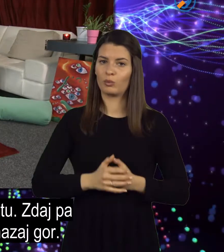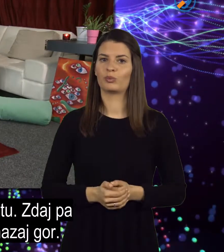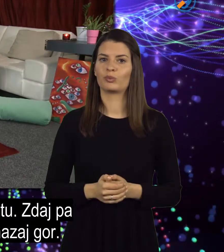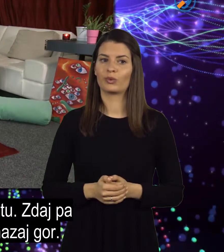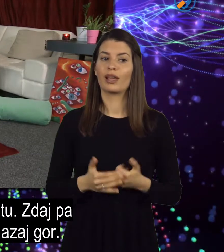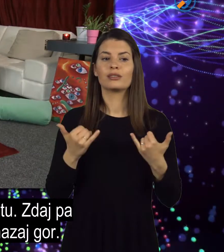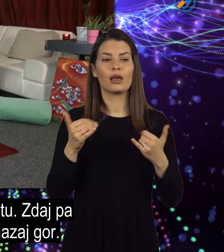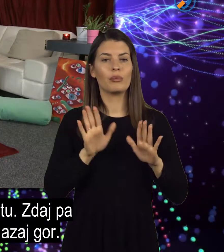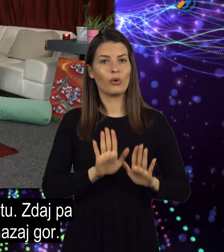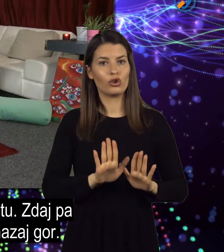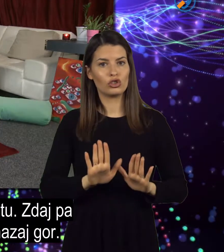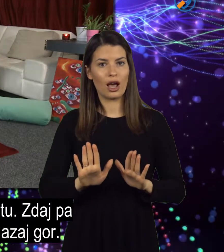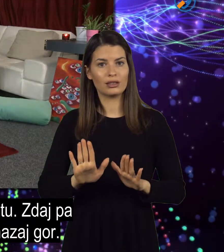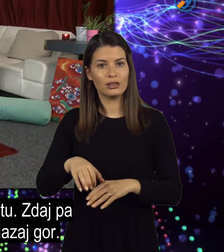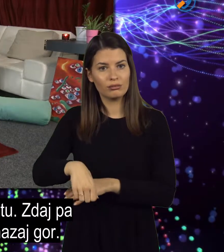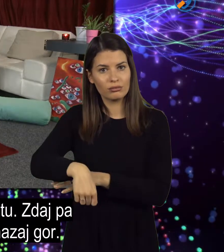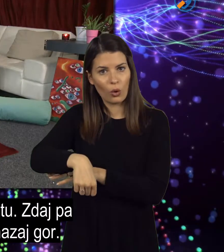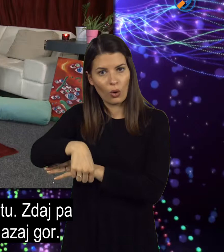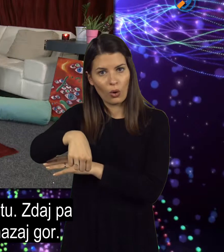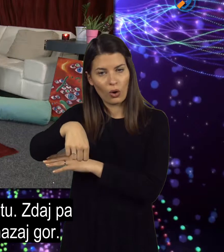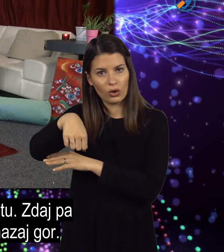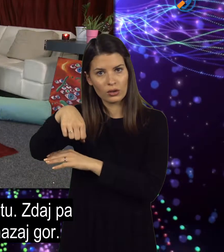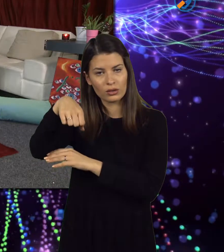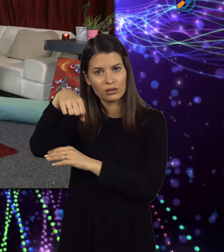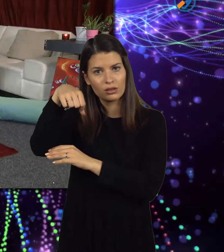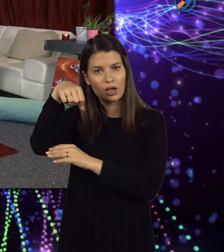tu. Zdaj pa gremo počasi nazaj gor.